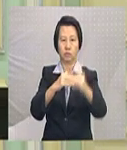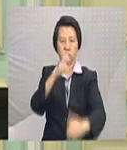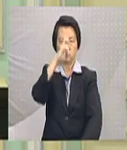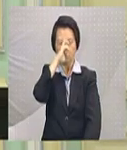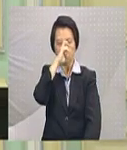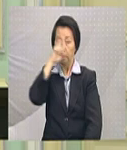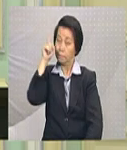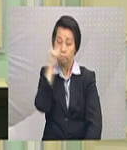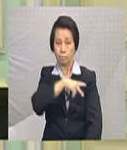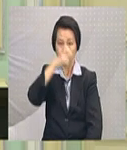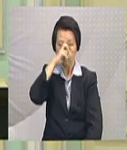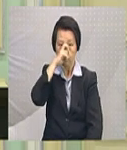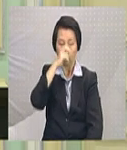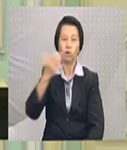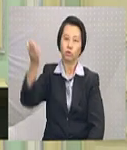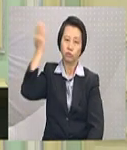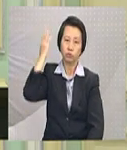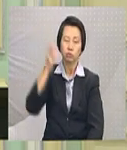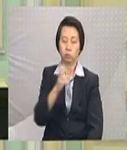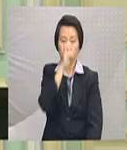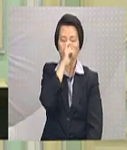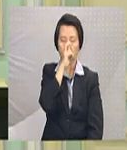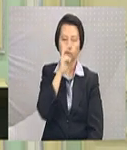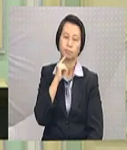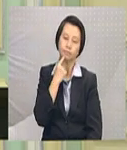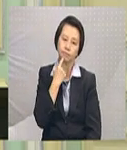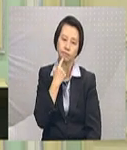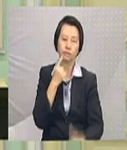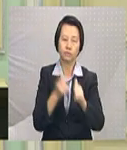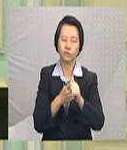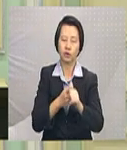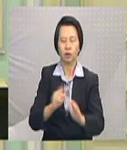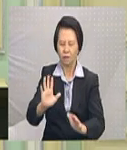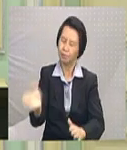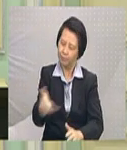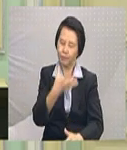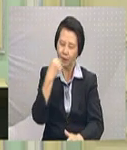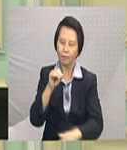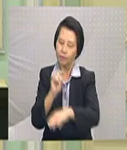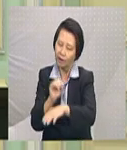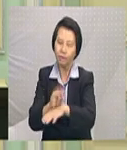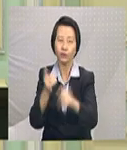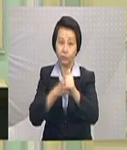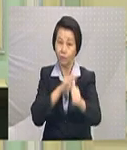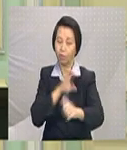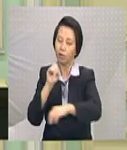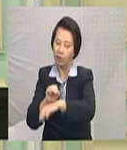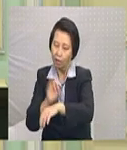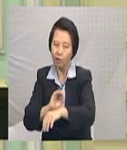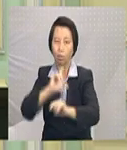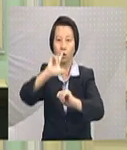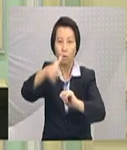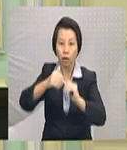keras. Kalau dulu tegas, mula-mulanya berlembut dan menasihat. Selepas itu